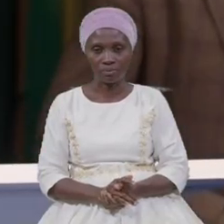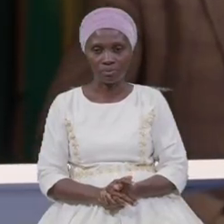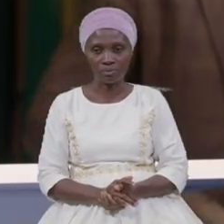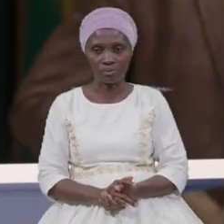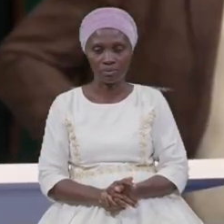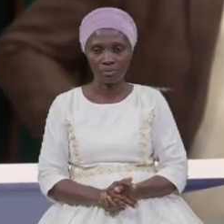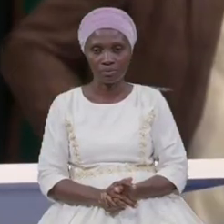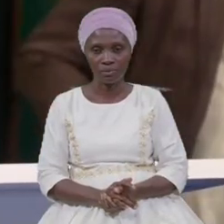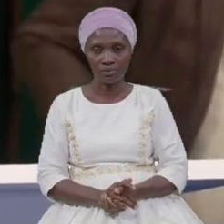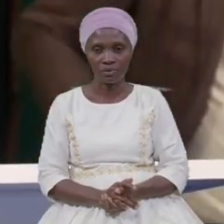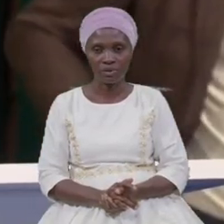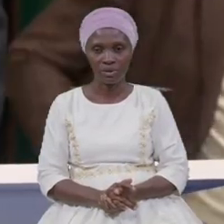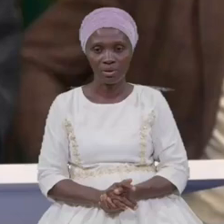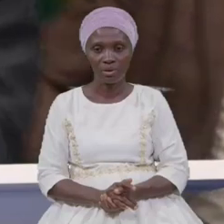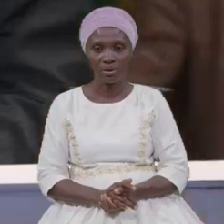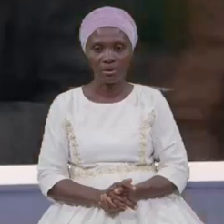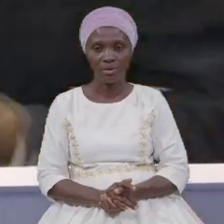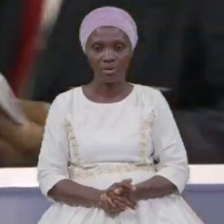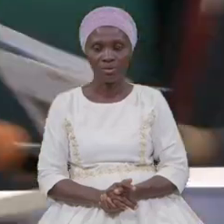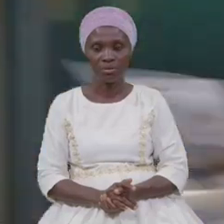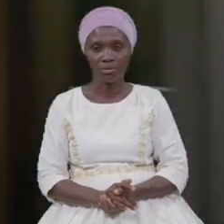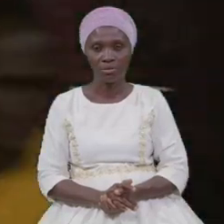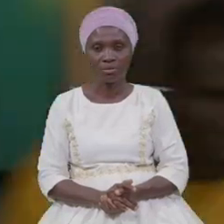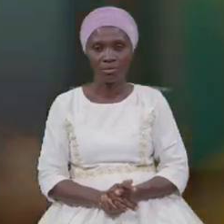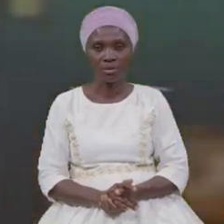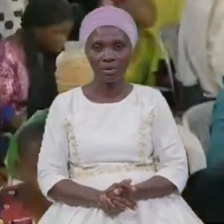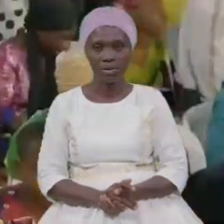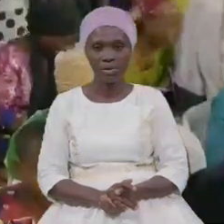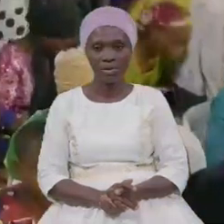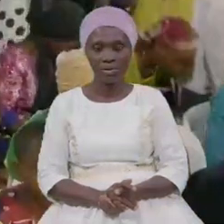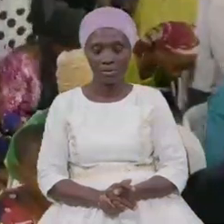L'homme de Dieu est là maintenant pour la prière de miracle.